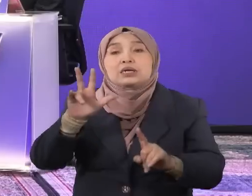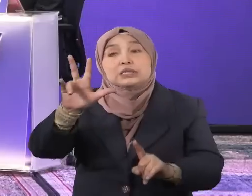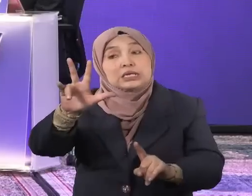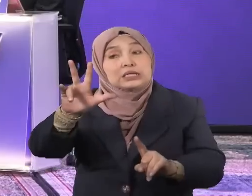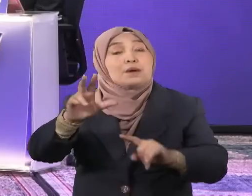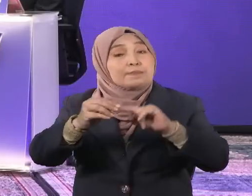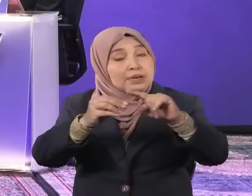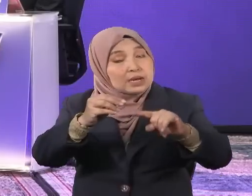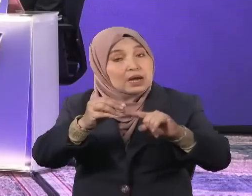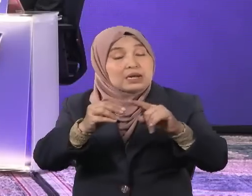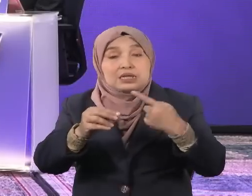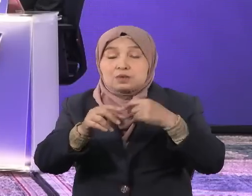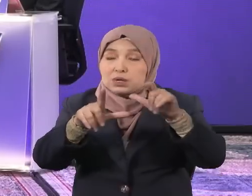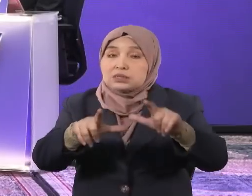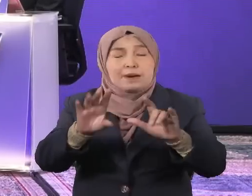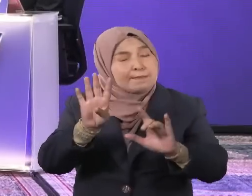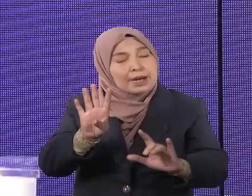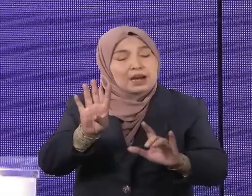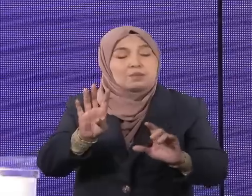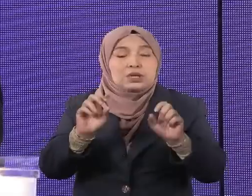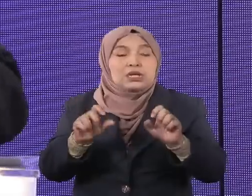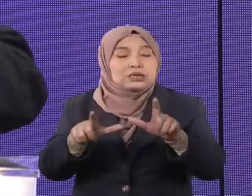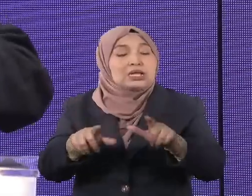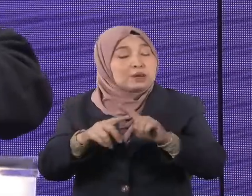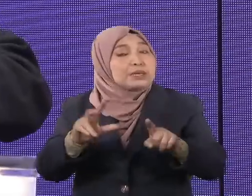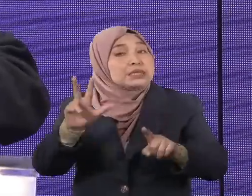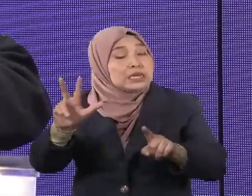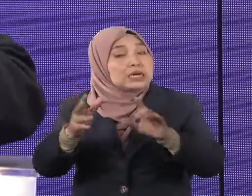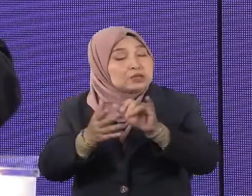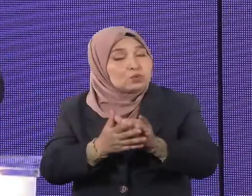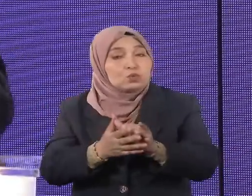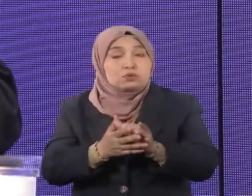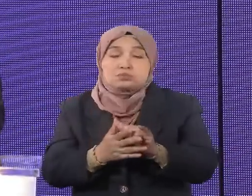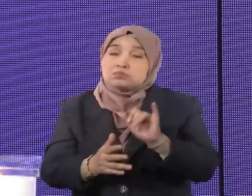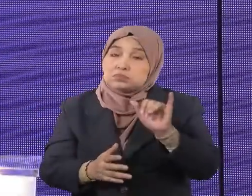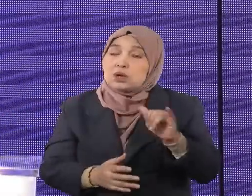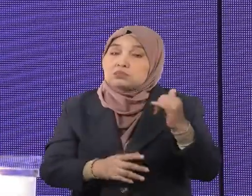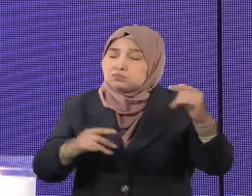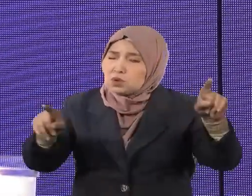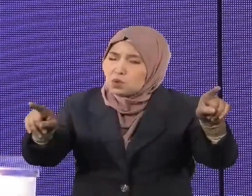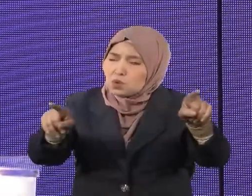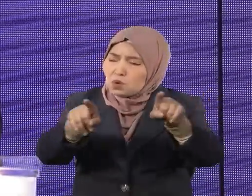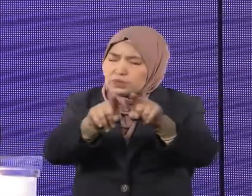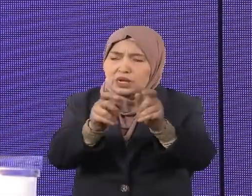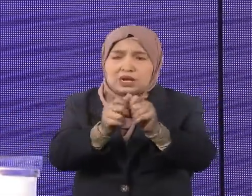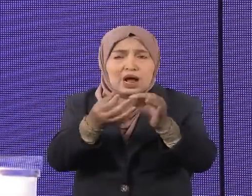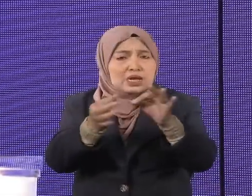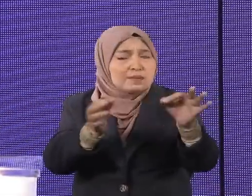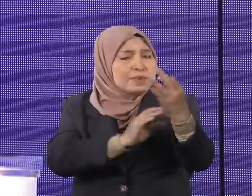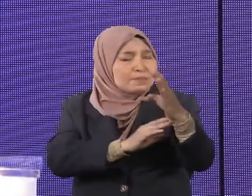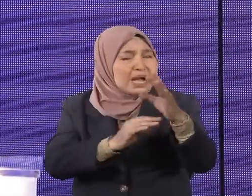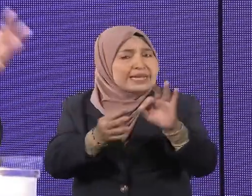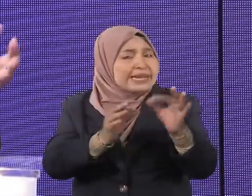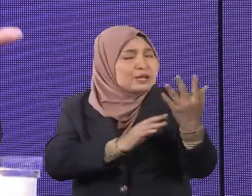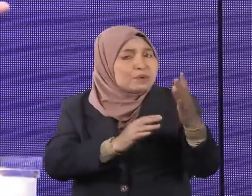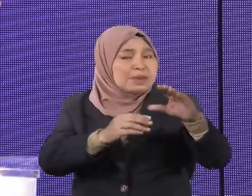perkara. Boleh kita letakkan empat lah ya, empat, tapi tiga itu yang paralel, yang selari dengan ayat 14. Ayat 15 ini